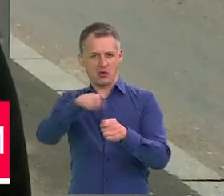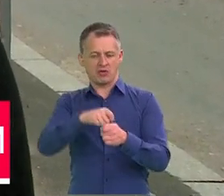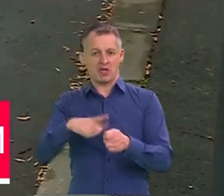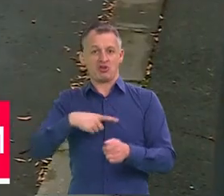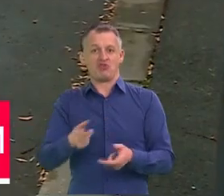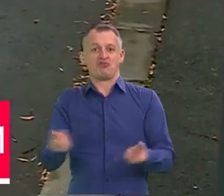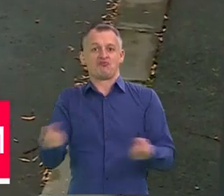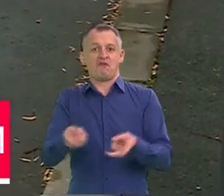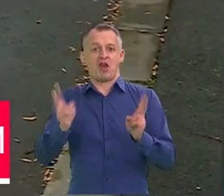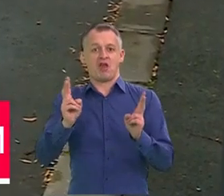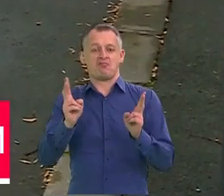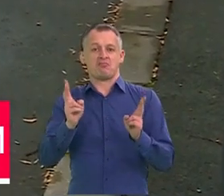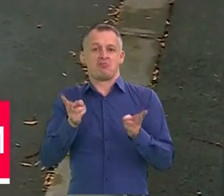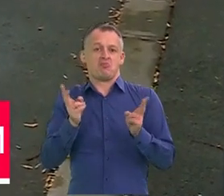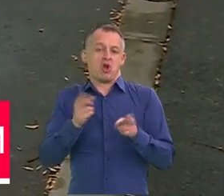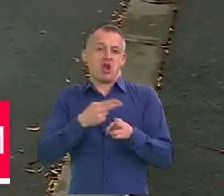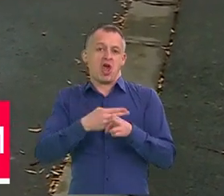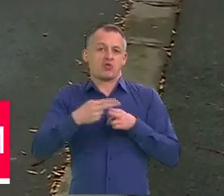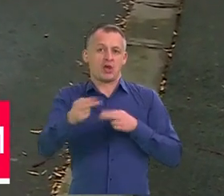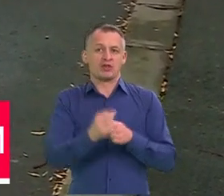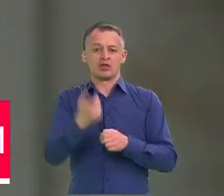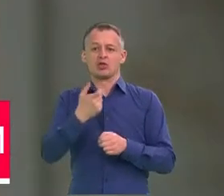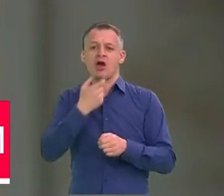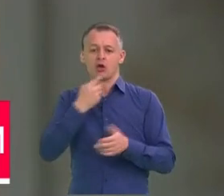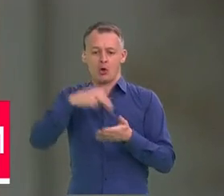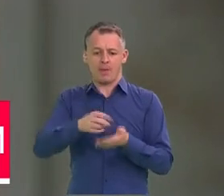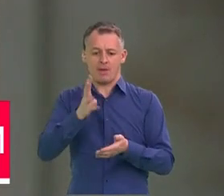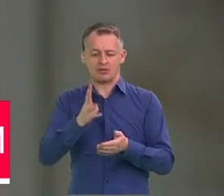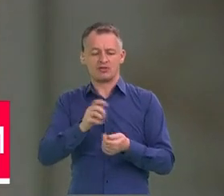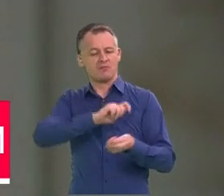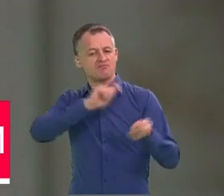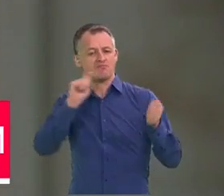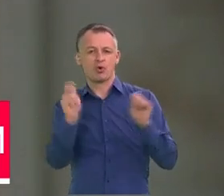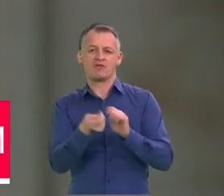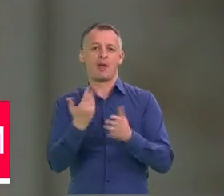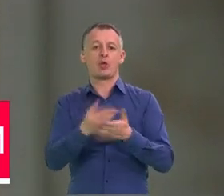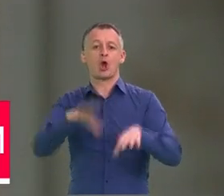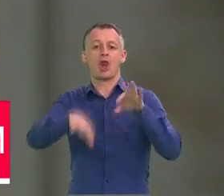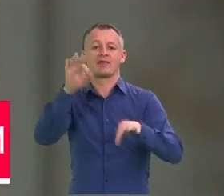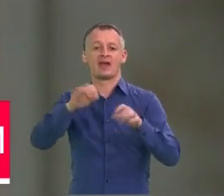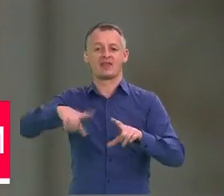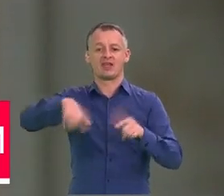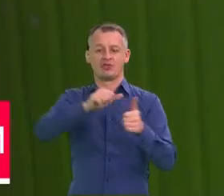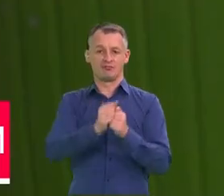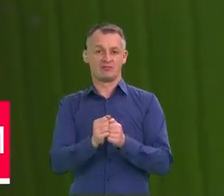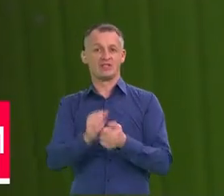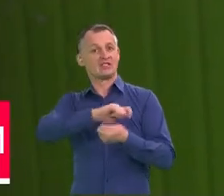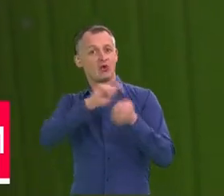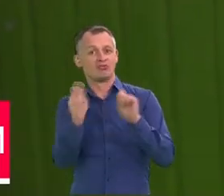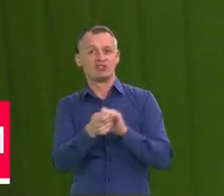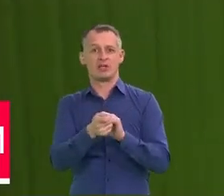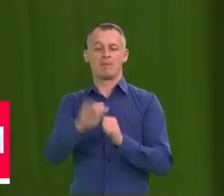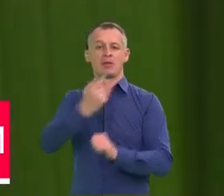natural. Din 2014 s-au modificat multe din lucrurile care țin de colectarea deșeurilor. Administrativ s-au schimbat